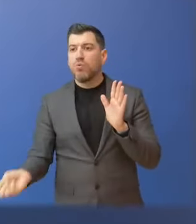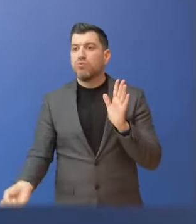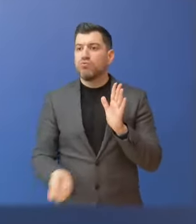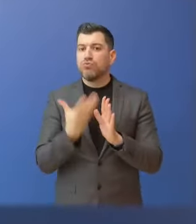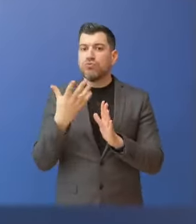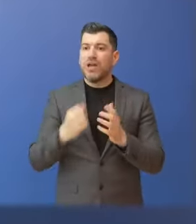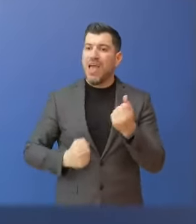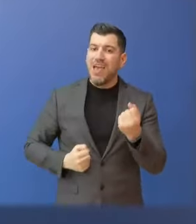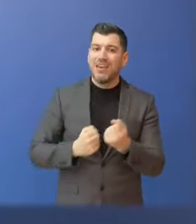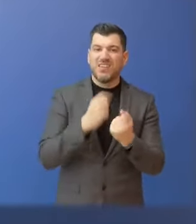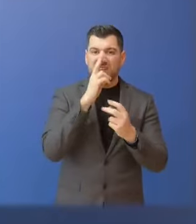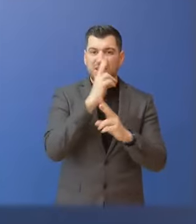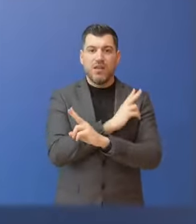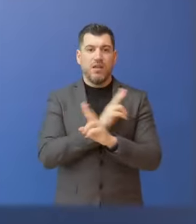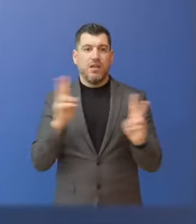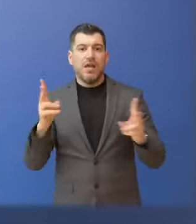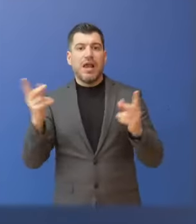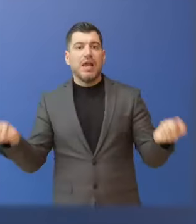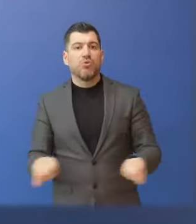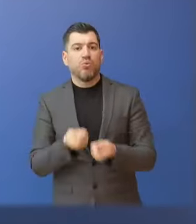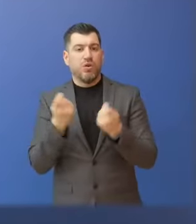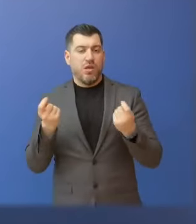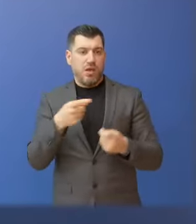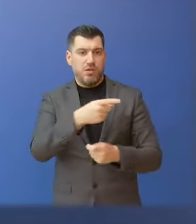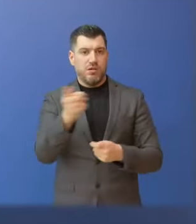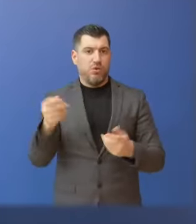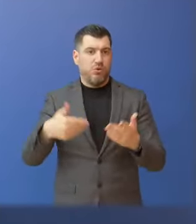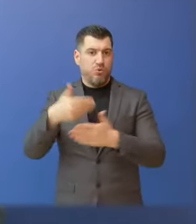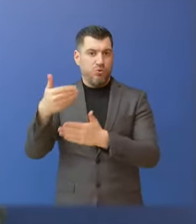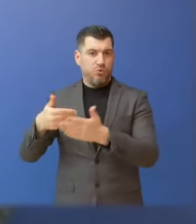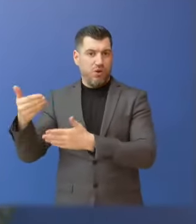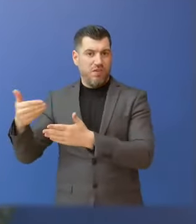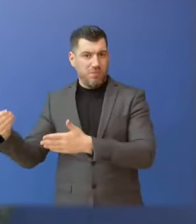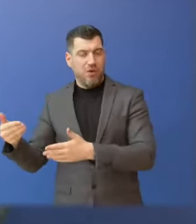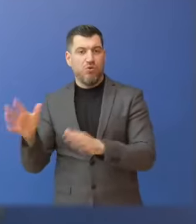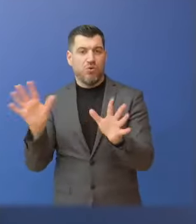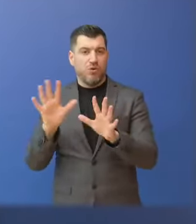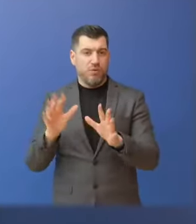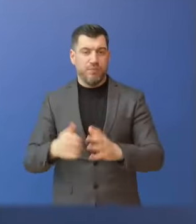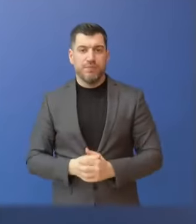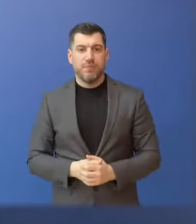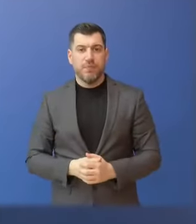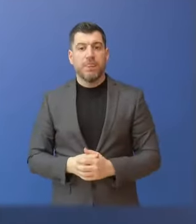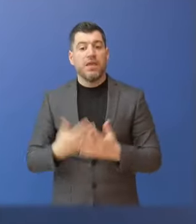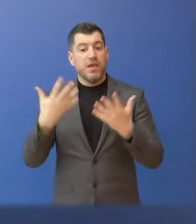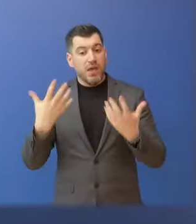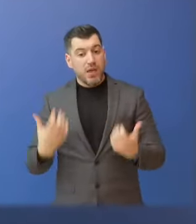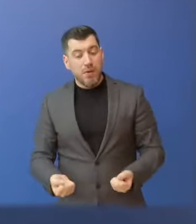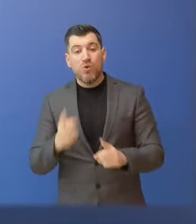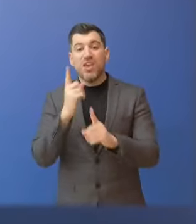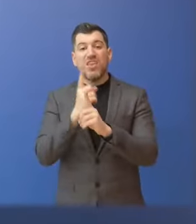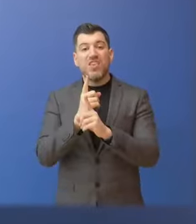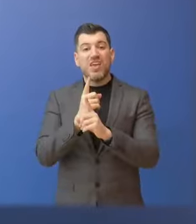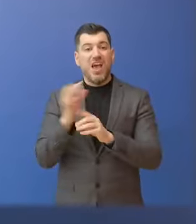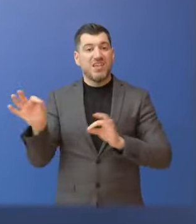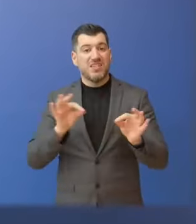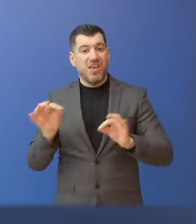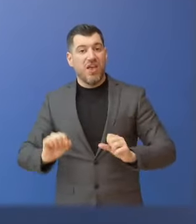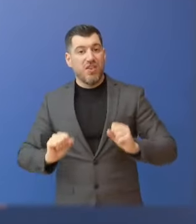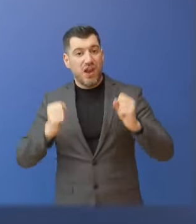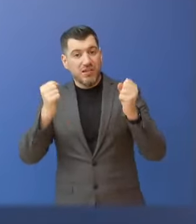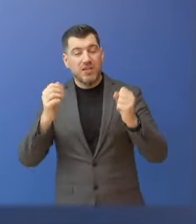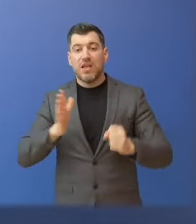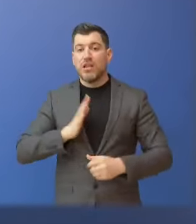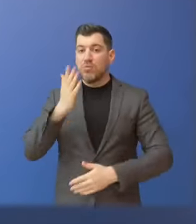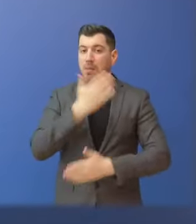διαφάνειας της λειτουργίας των μέσων τρέχουμε στη χώρα μασε εθνικά σχέδια δράσεις για τα άτομα με αναπηρία για τη